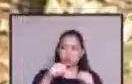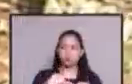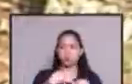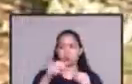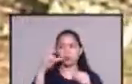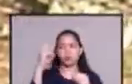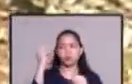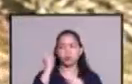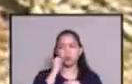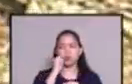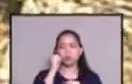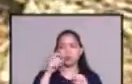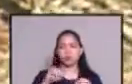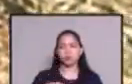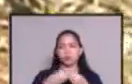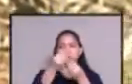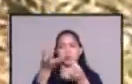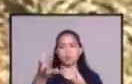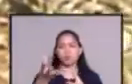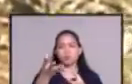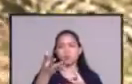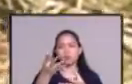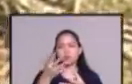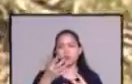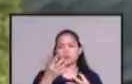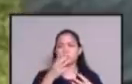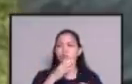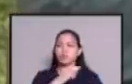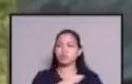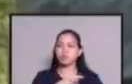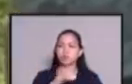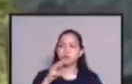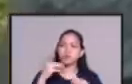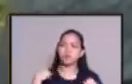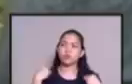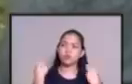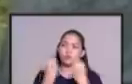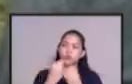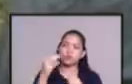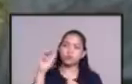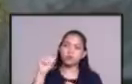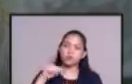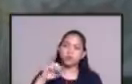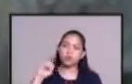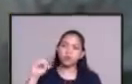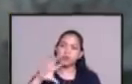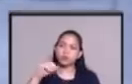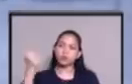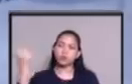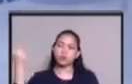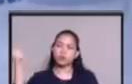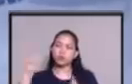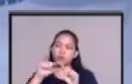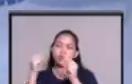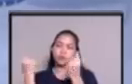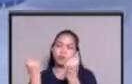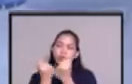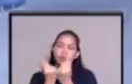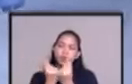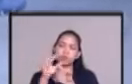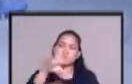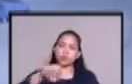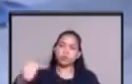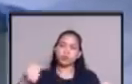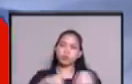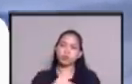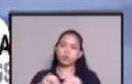ni Sahidula ang pagbibigay ng kabuhayan sa mga miyembro ng Abu Sayyaf at iba pang mga armadong grupo